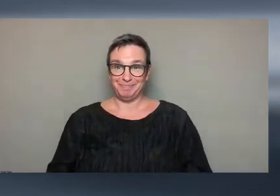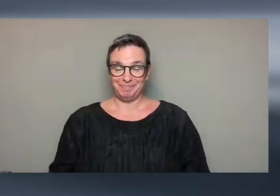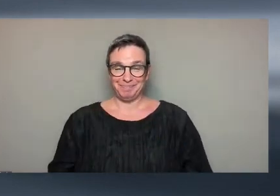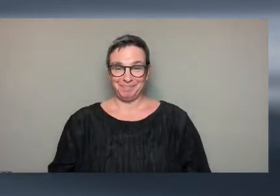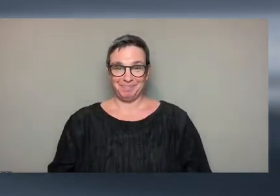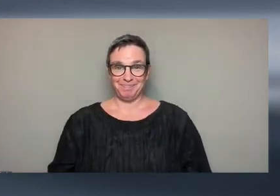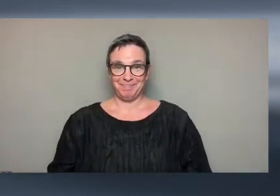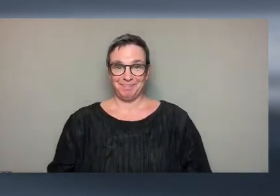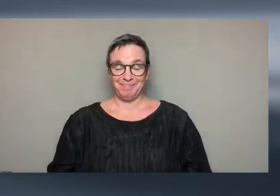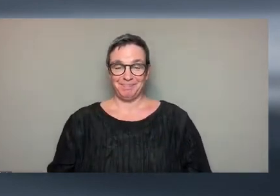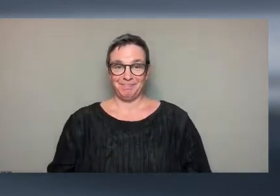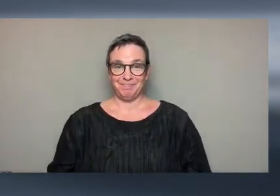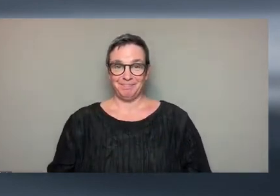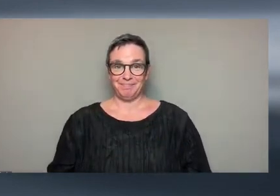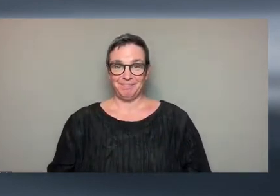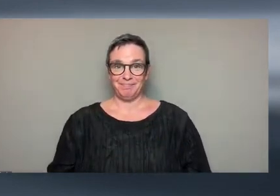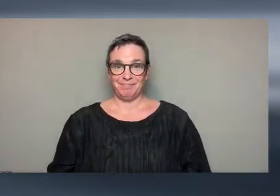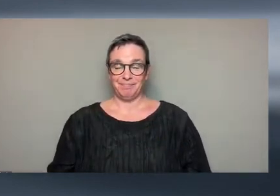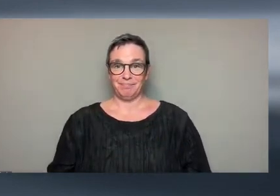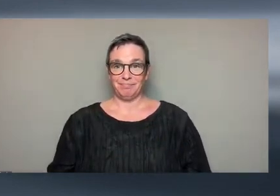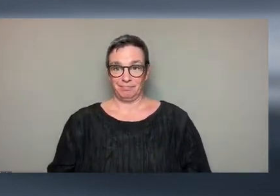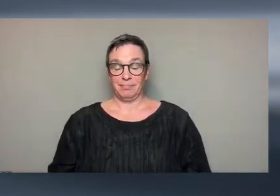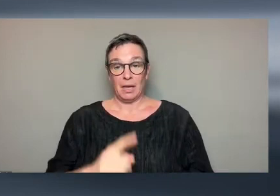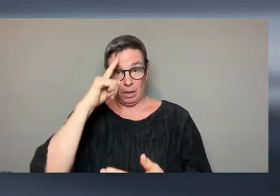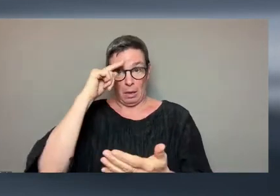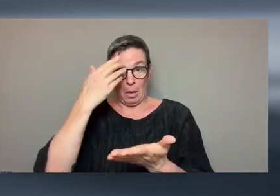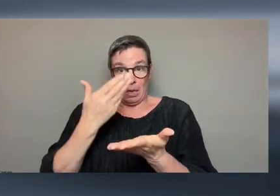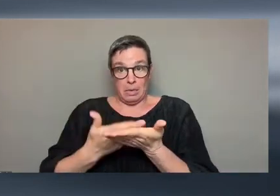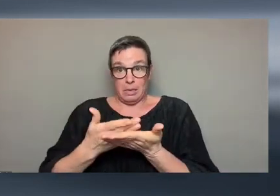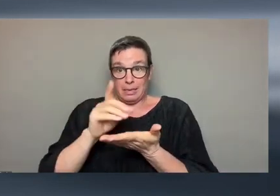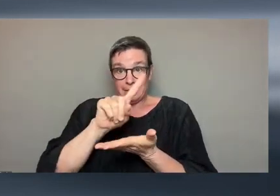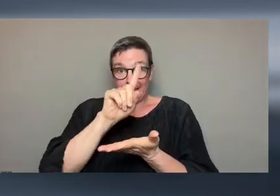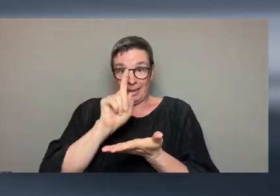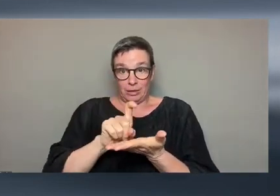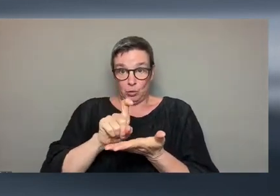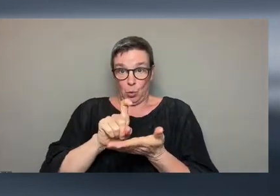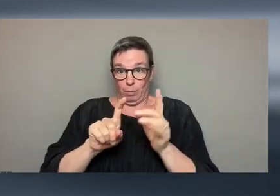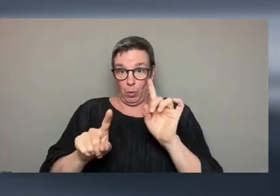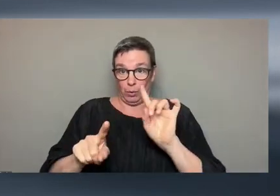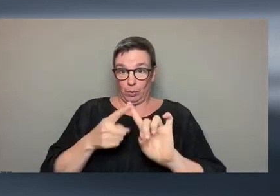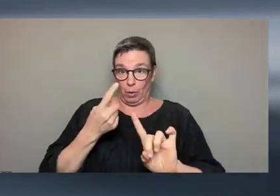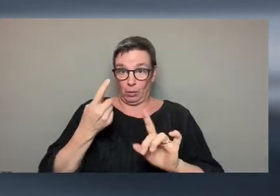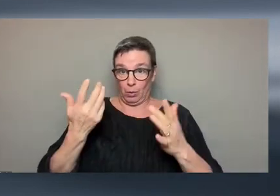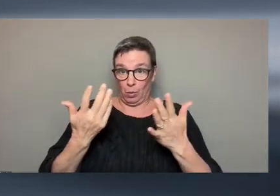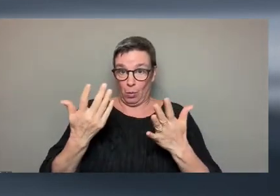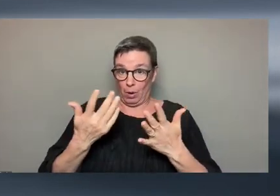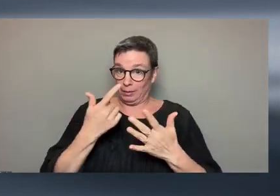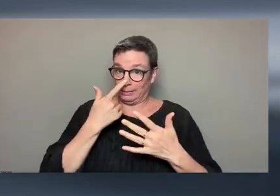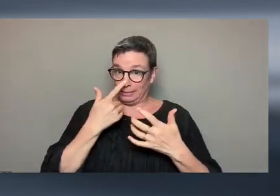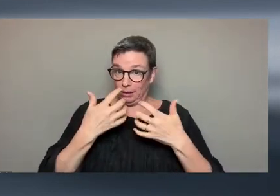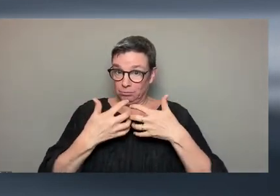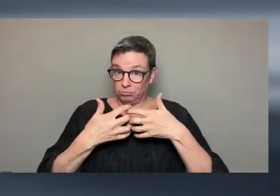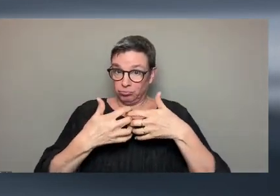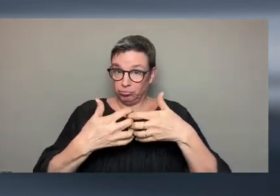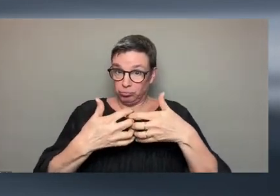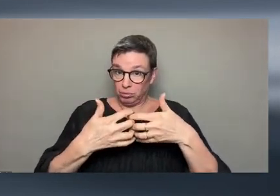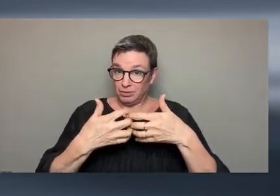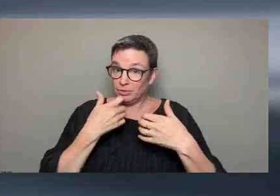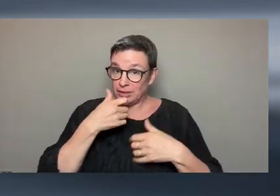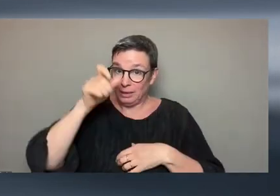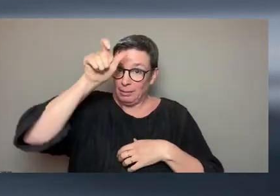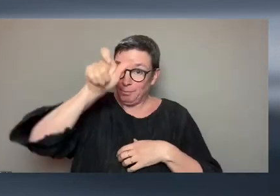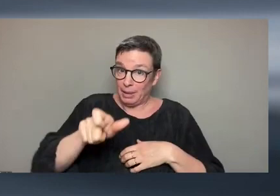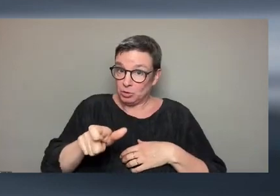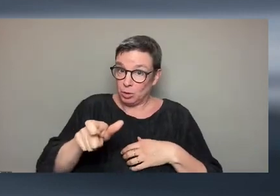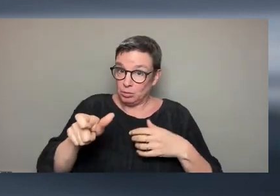De lors, la question est, est-ce que cela fonctionne aussi pour les personnes au